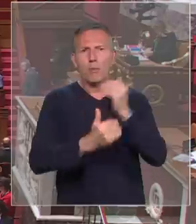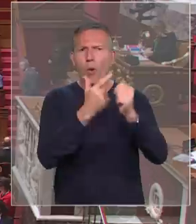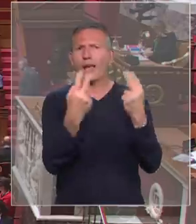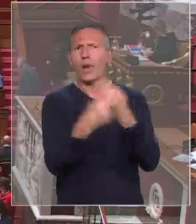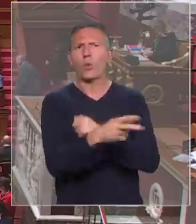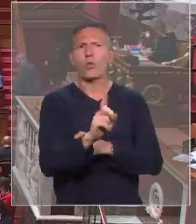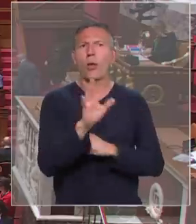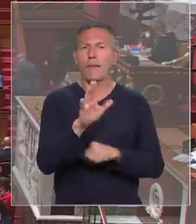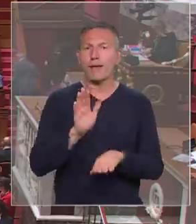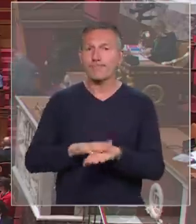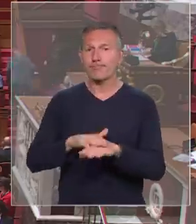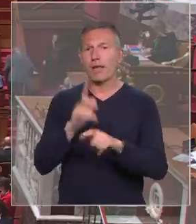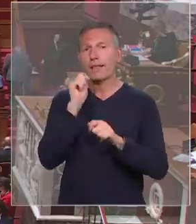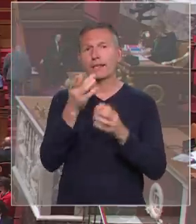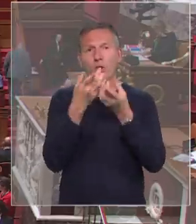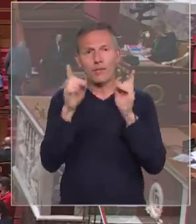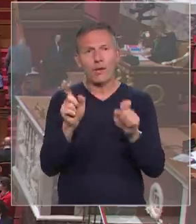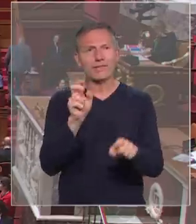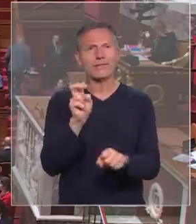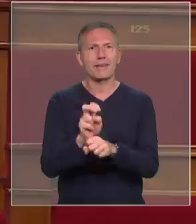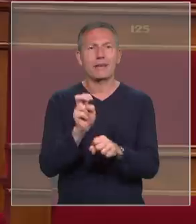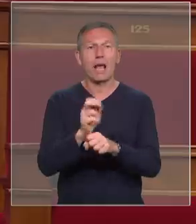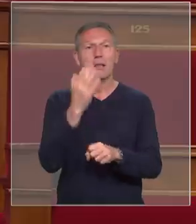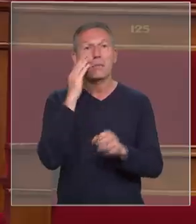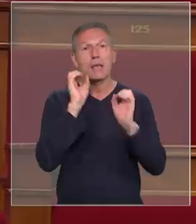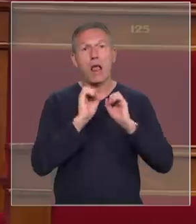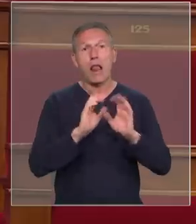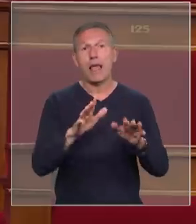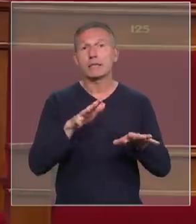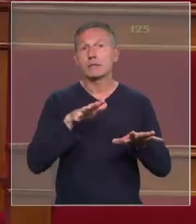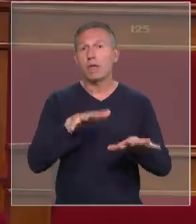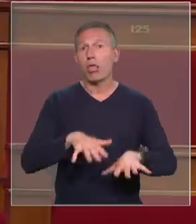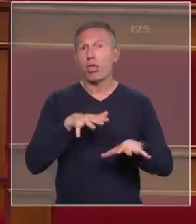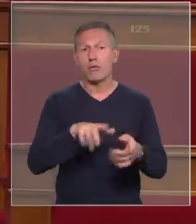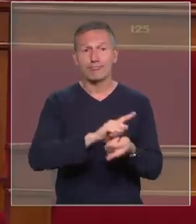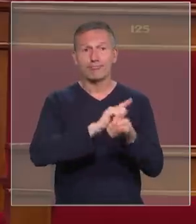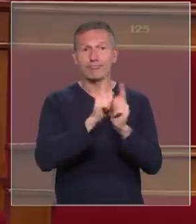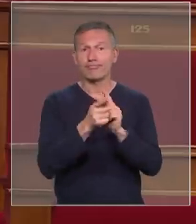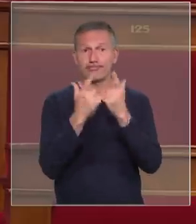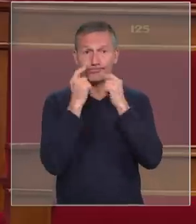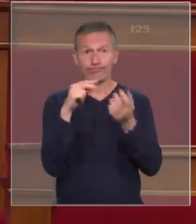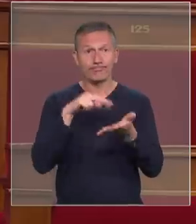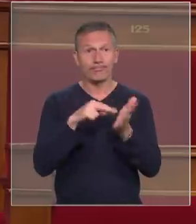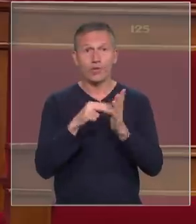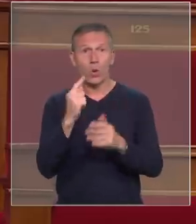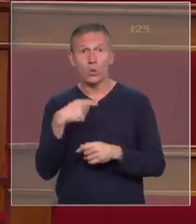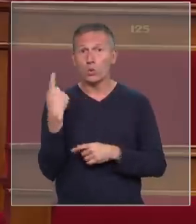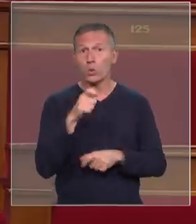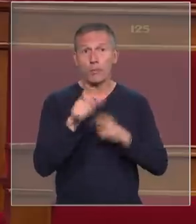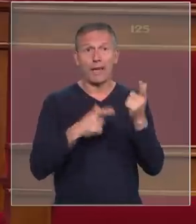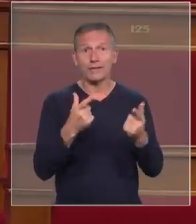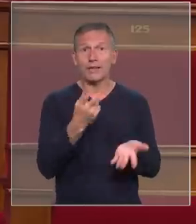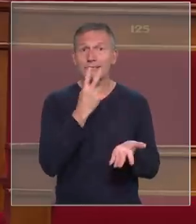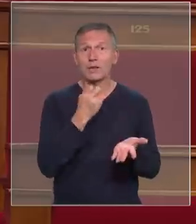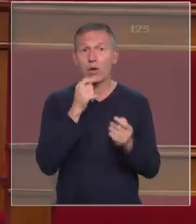mais d'assurer l'ordre démocratique. Si nous tardons à agir, on risque d'observer une défiance généralisée chez nos concitoyens qui,